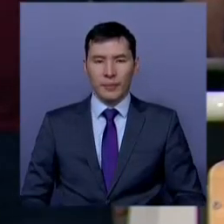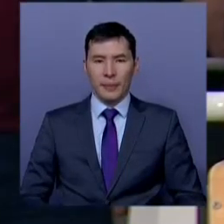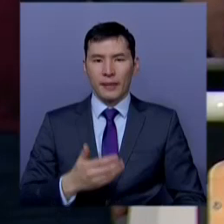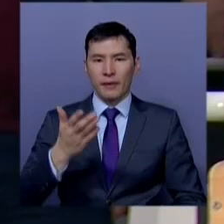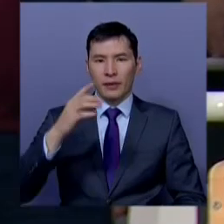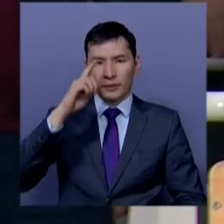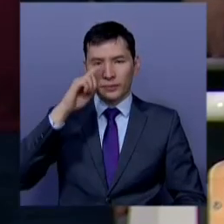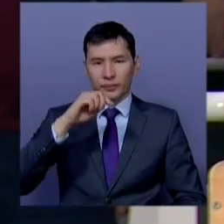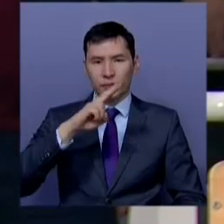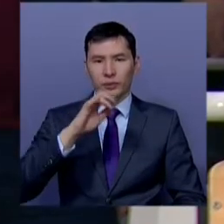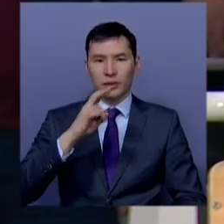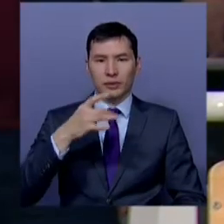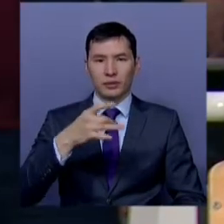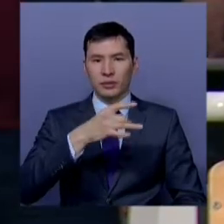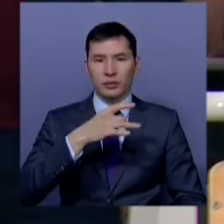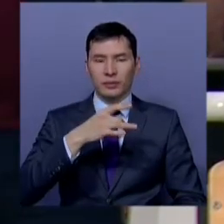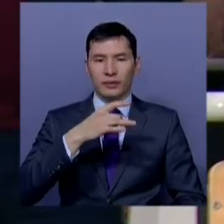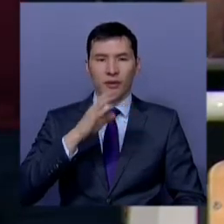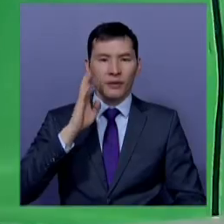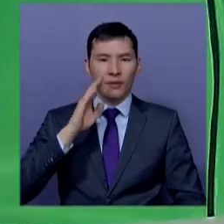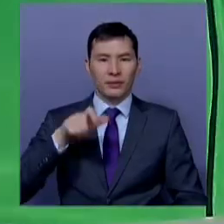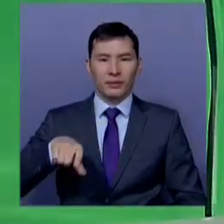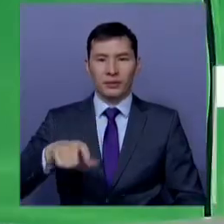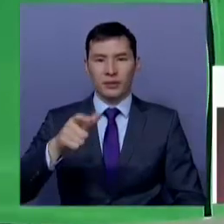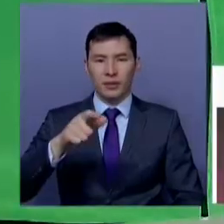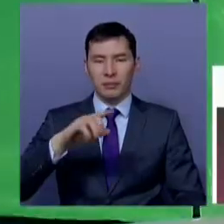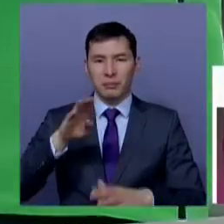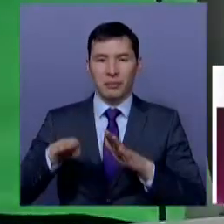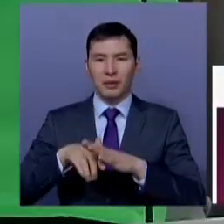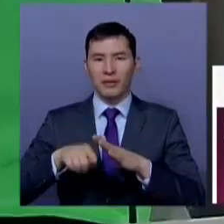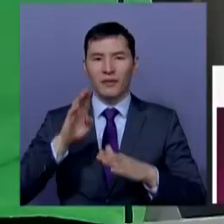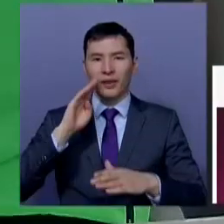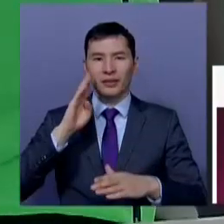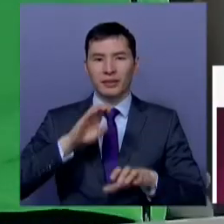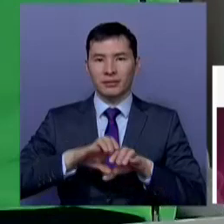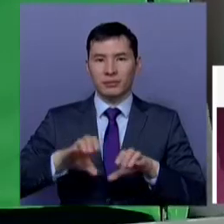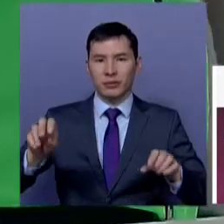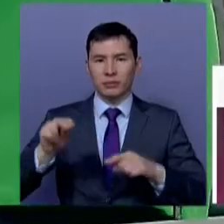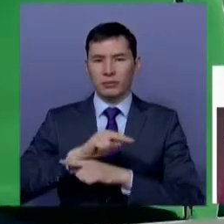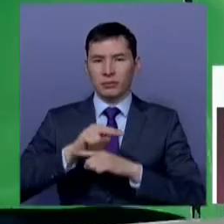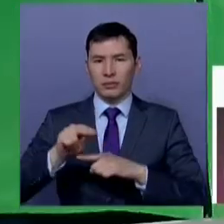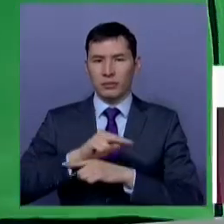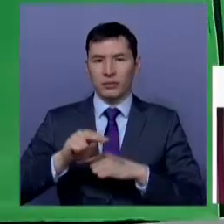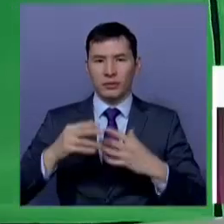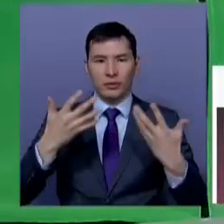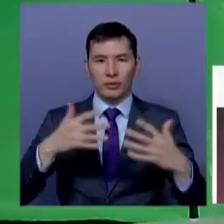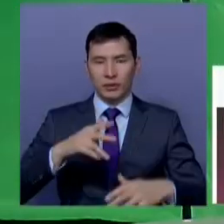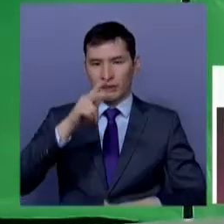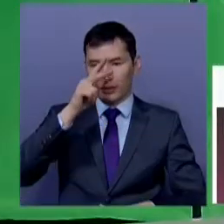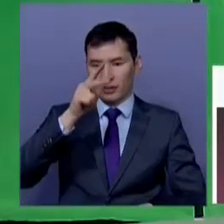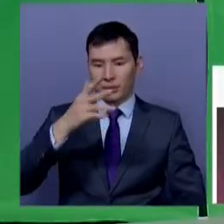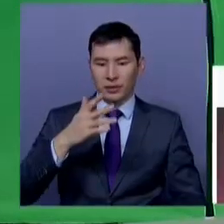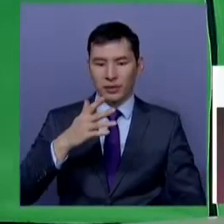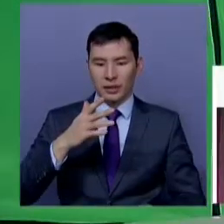ауданында 3 жылдан бері су құбыры жүргізіліп жатыр. Әсіресе қыста, көктемде мынау машина түгіл жаяу адамдардың жүруі мүмкін